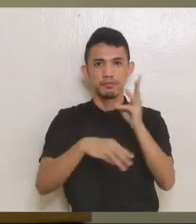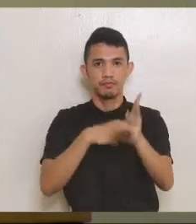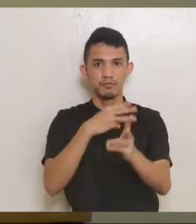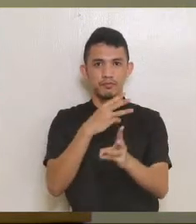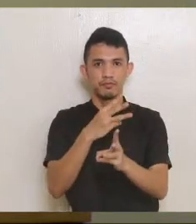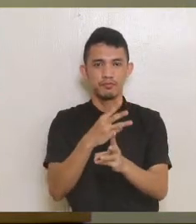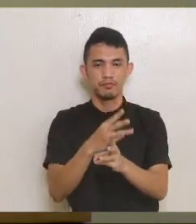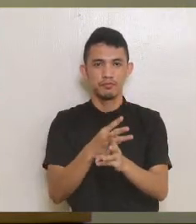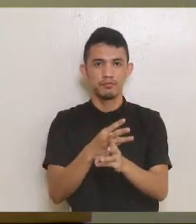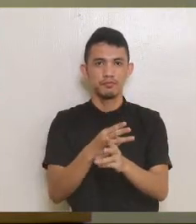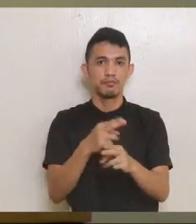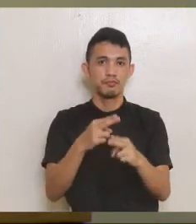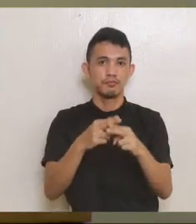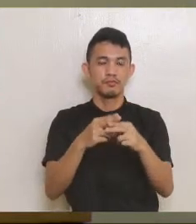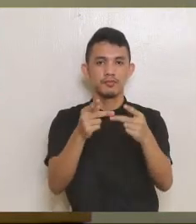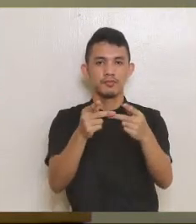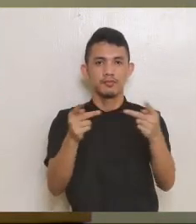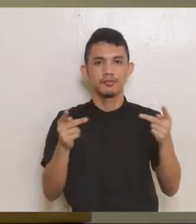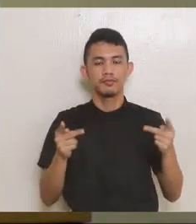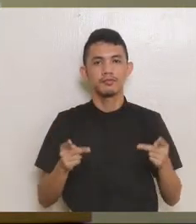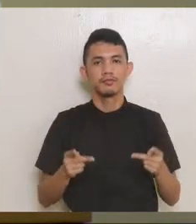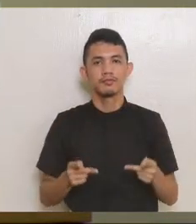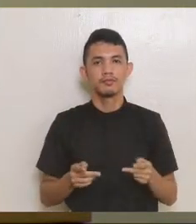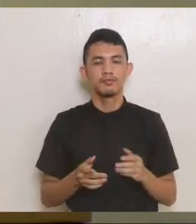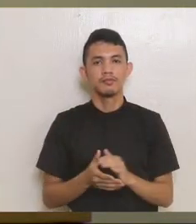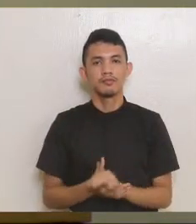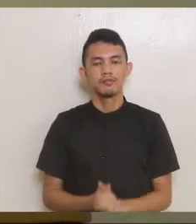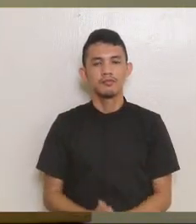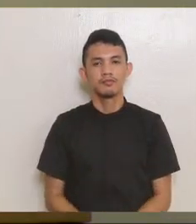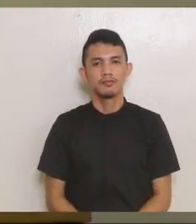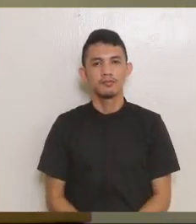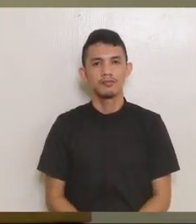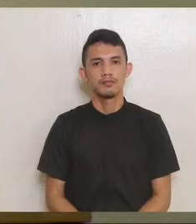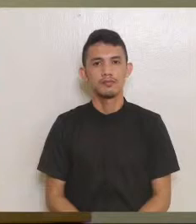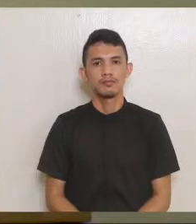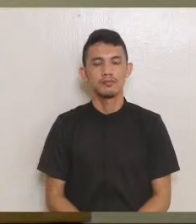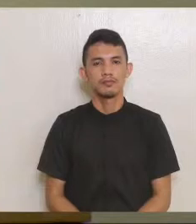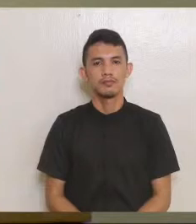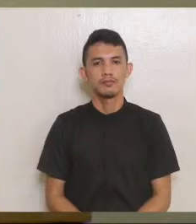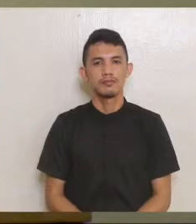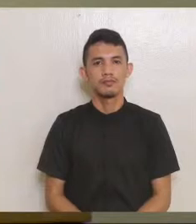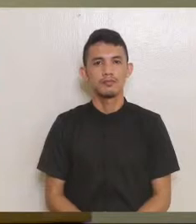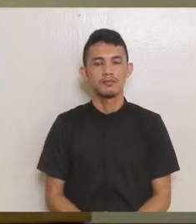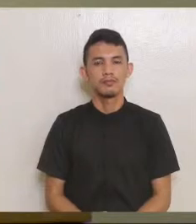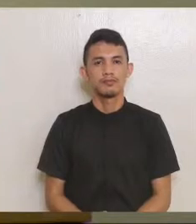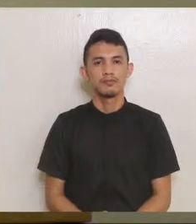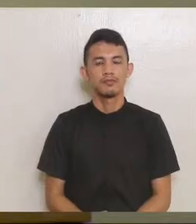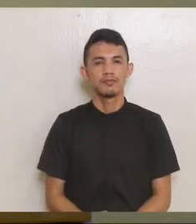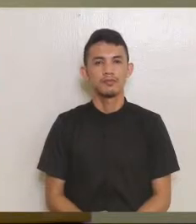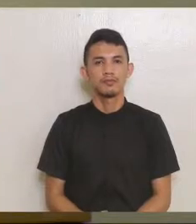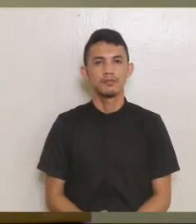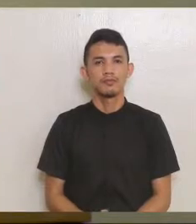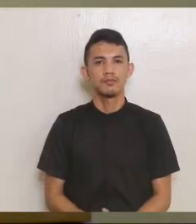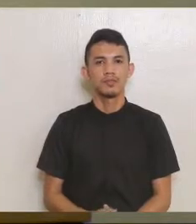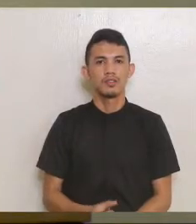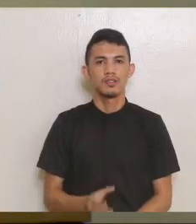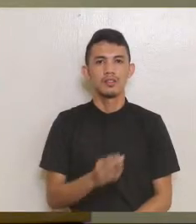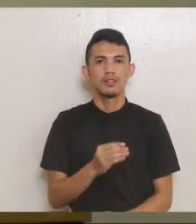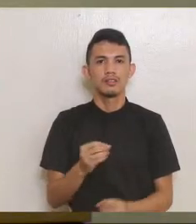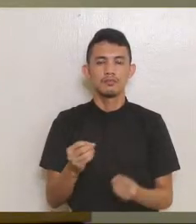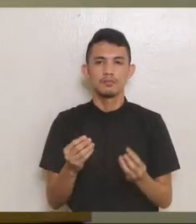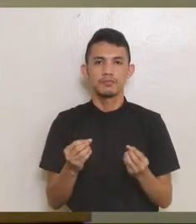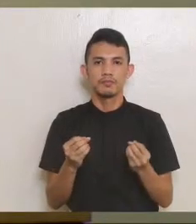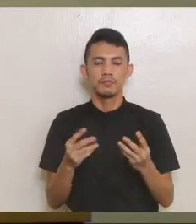Cappadocia, Punto, Asia, Phrygia, Pamphylia, Ehipto, ug mga dapit sa